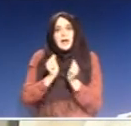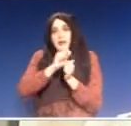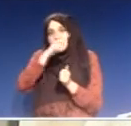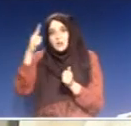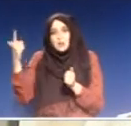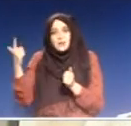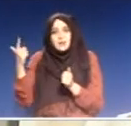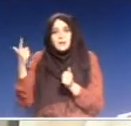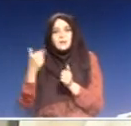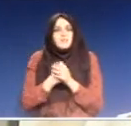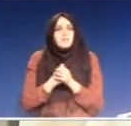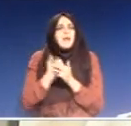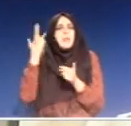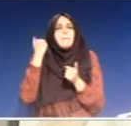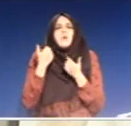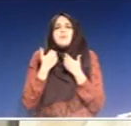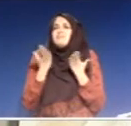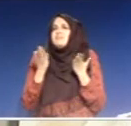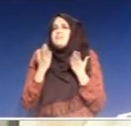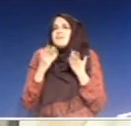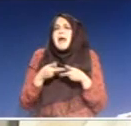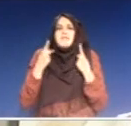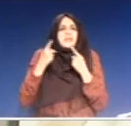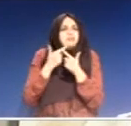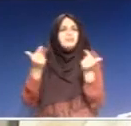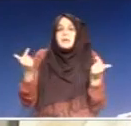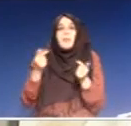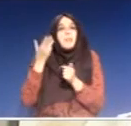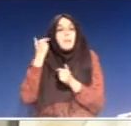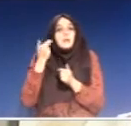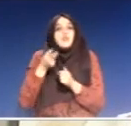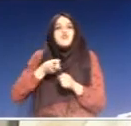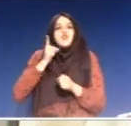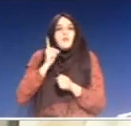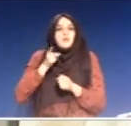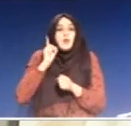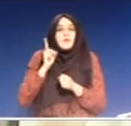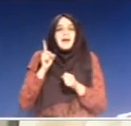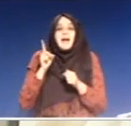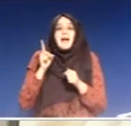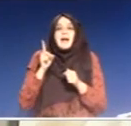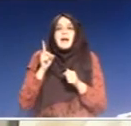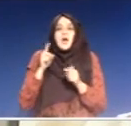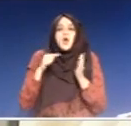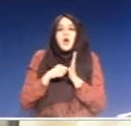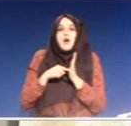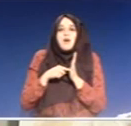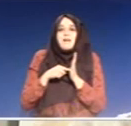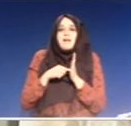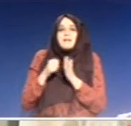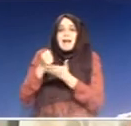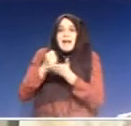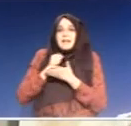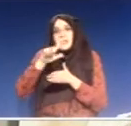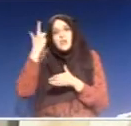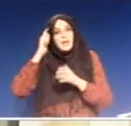في أي مجال من المجالات إلا إذا استعان بعقول غيره. وقد قال الإمام علي